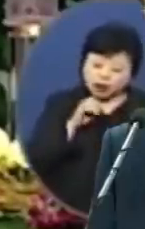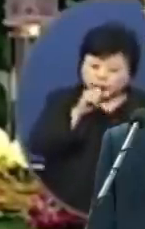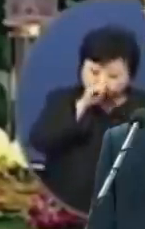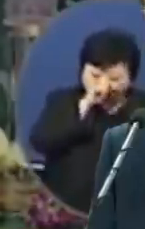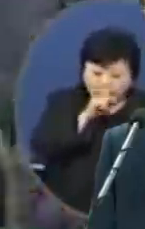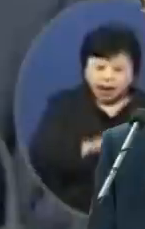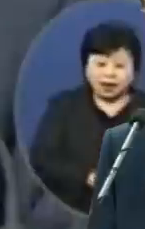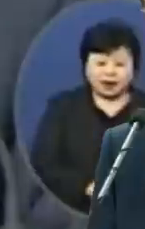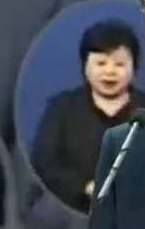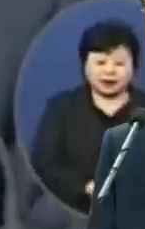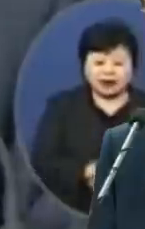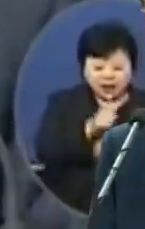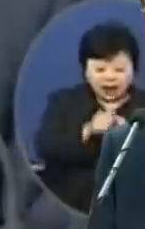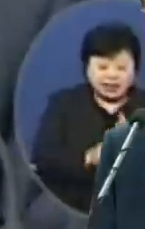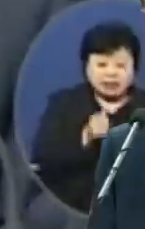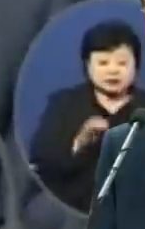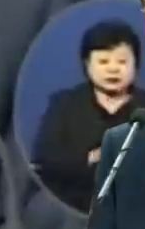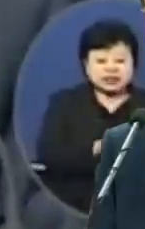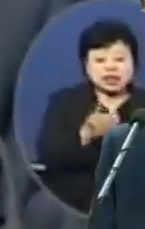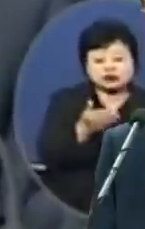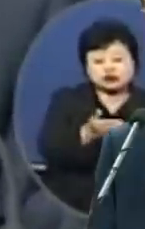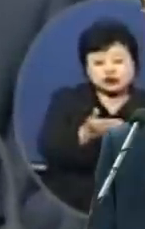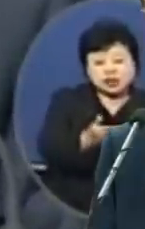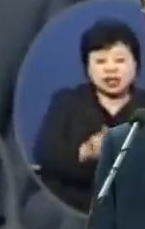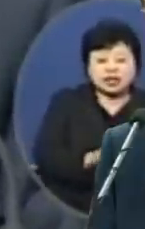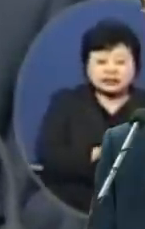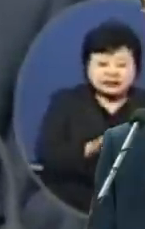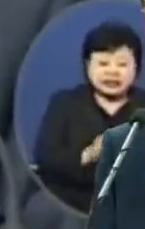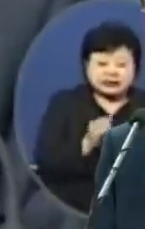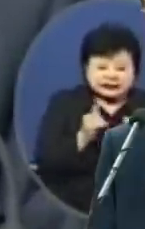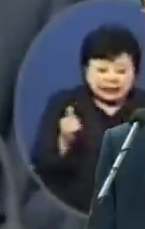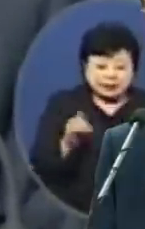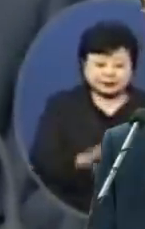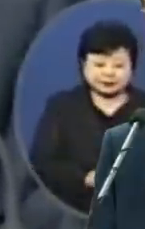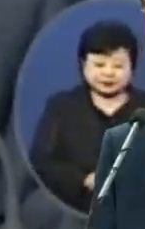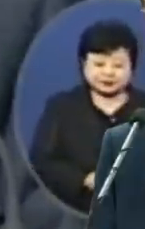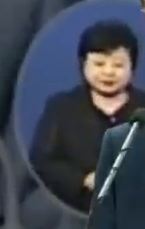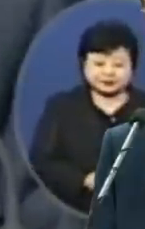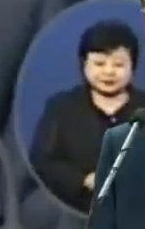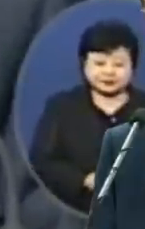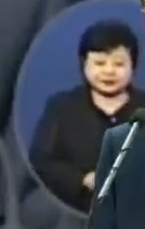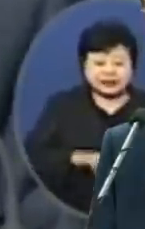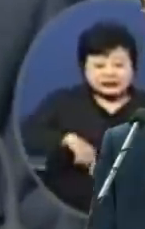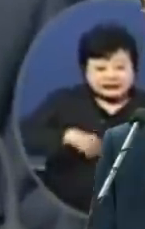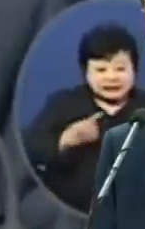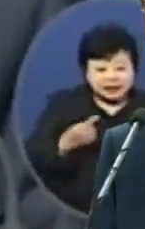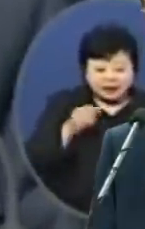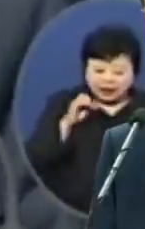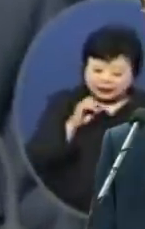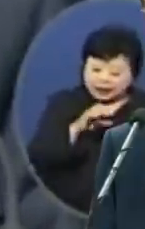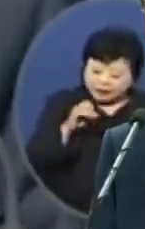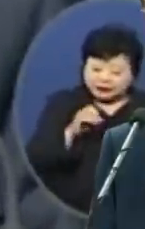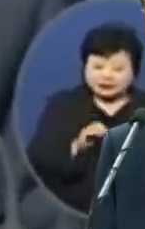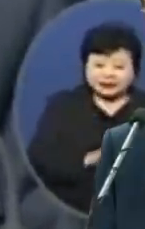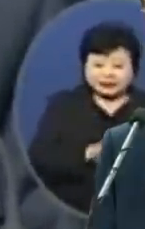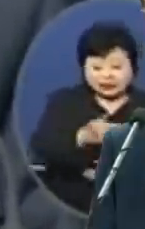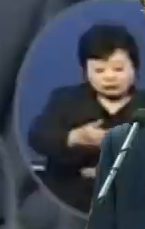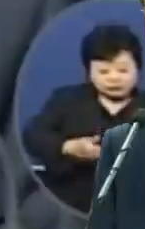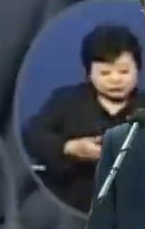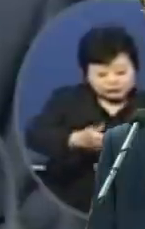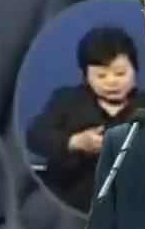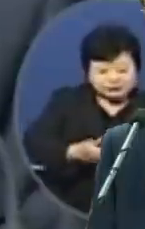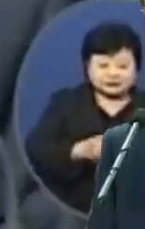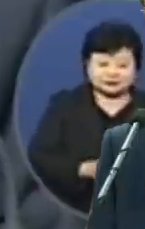좋았을 건데요. 하나님은 사랑이시라 사랑하는 자는 자기와 대화를 나누고 사랑을 주고받을 수